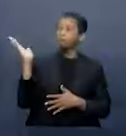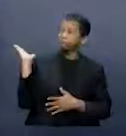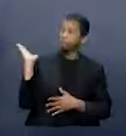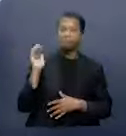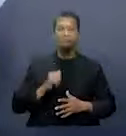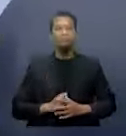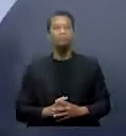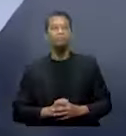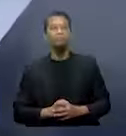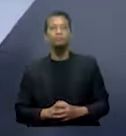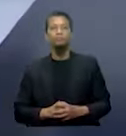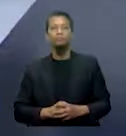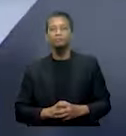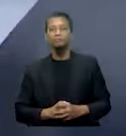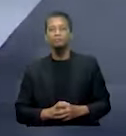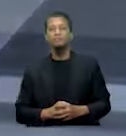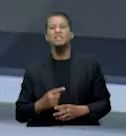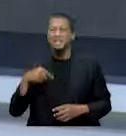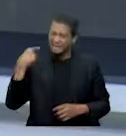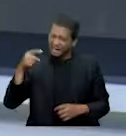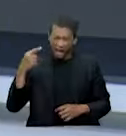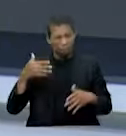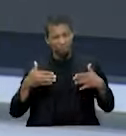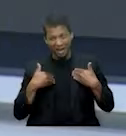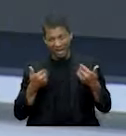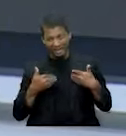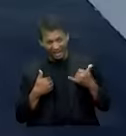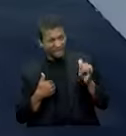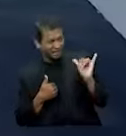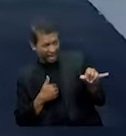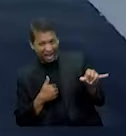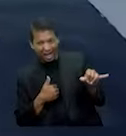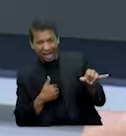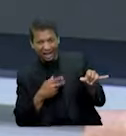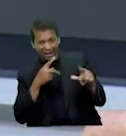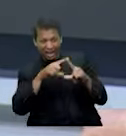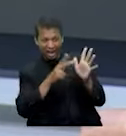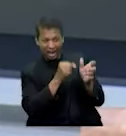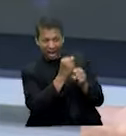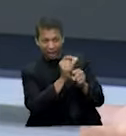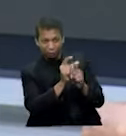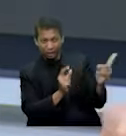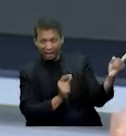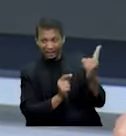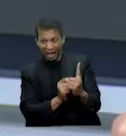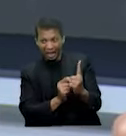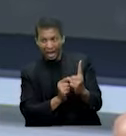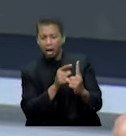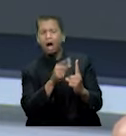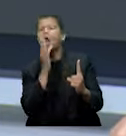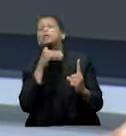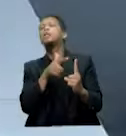syahutraih selalu bahagia selalu senang ketika mbak Anggun pulang Apa yang membuat kunjungan kali ini membuat mbak